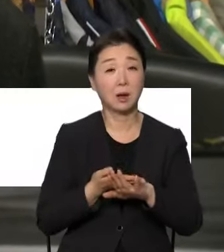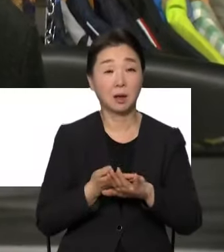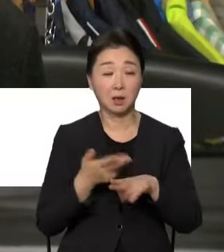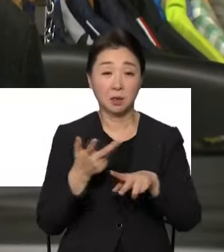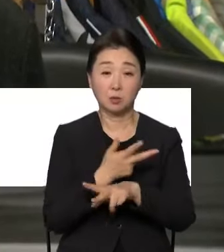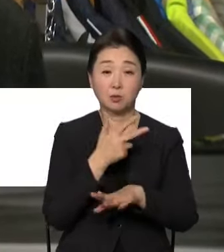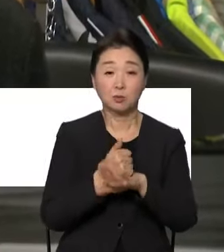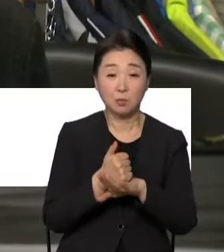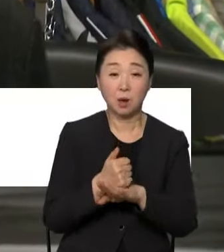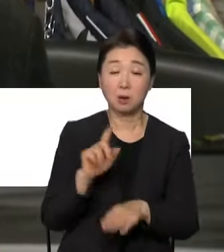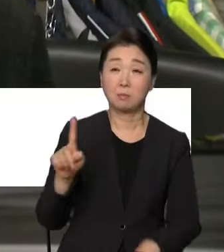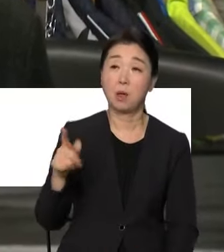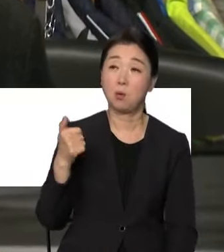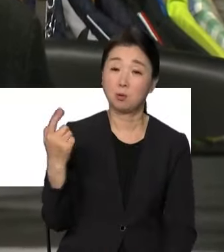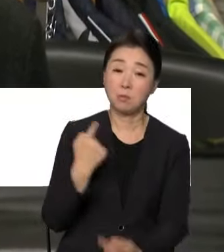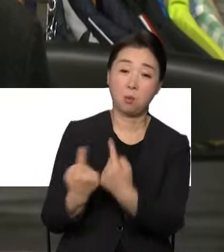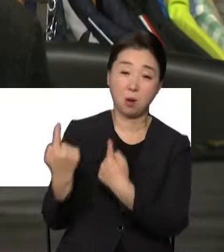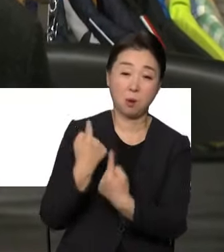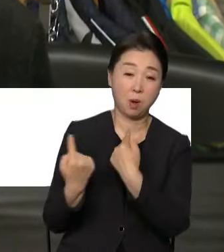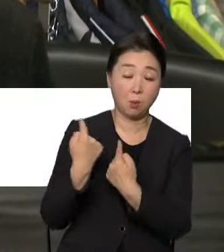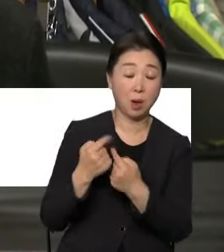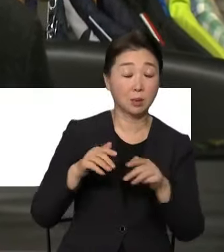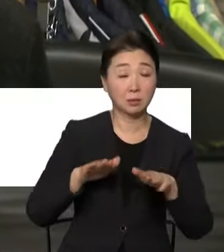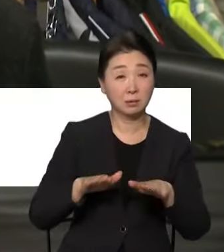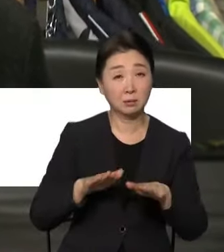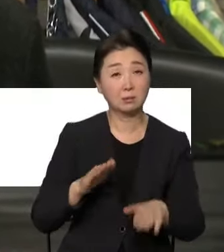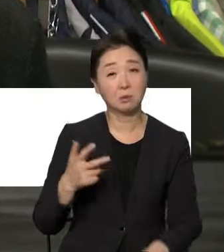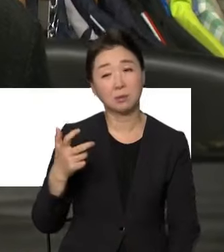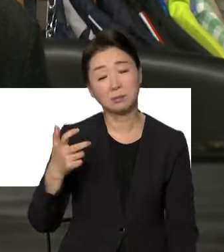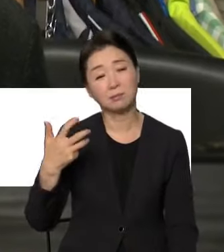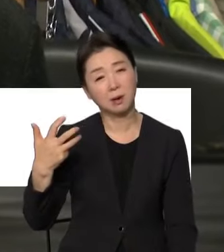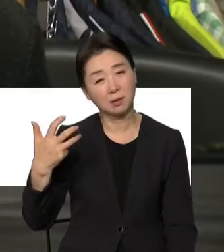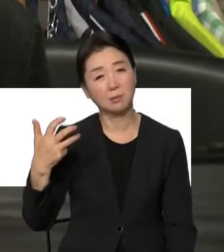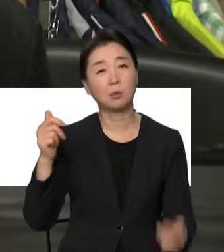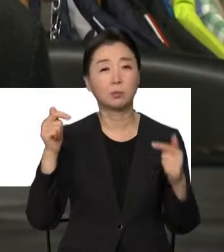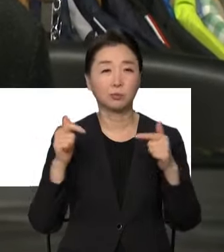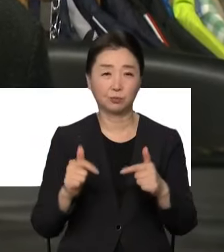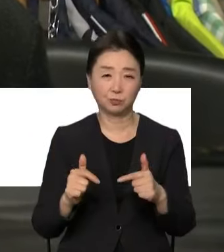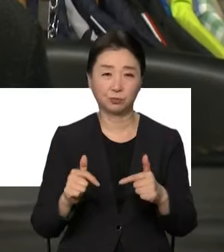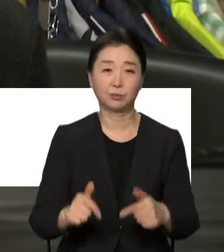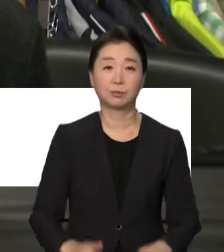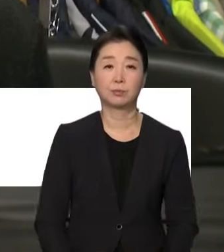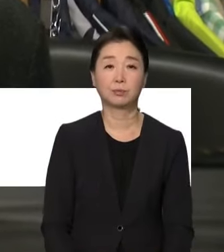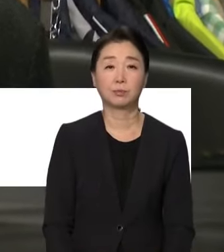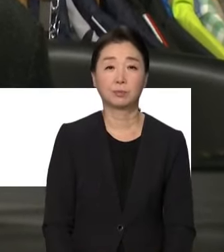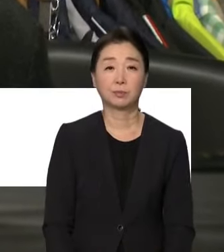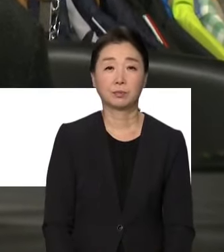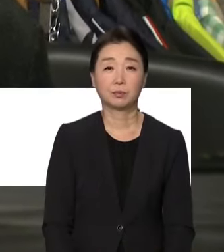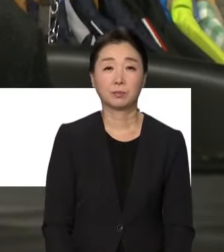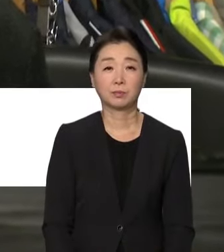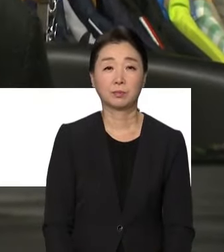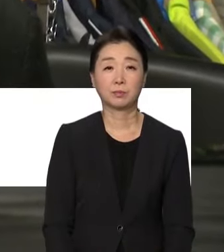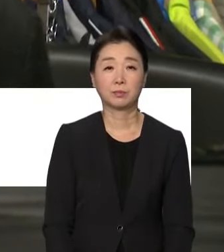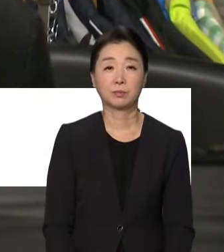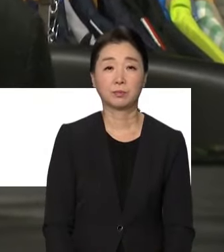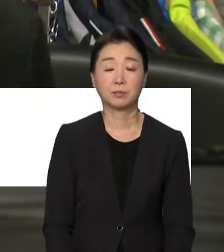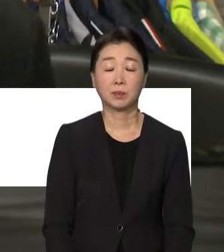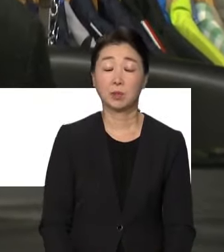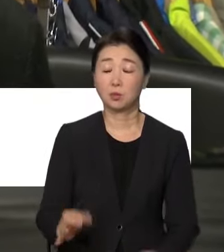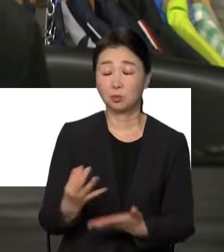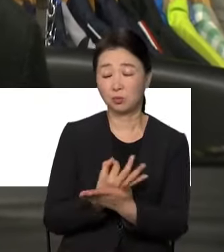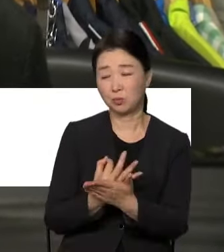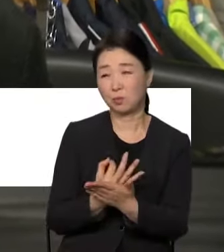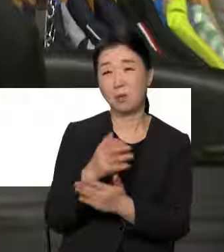보통 150명 정도 들어왔다면 요즘에는 한 7, 80명 정도 들어올 정도로 많이 줄었고 매출도